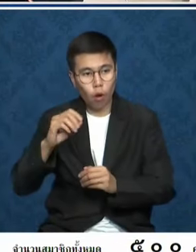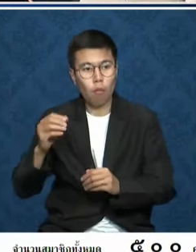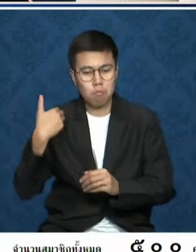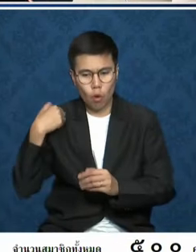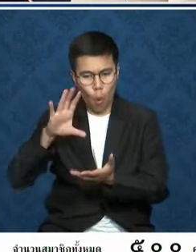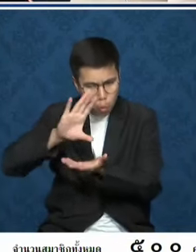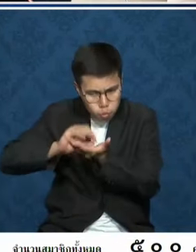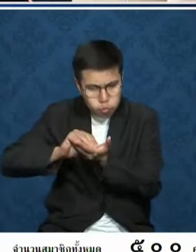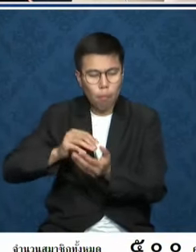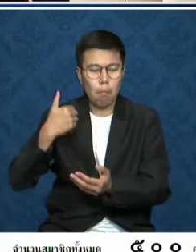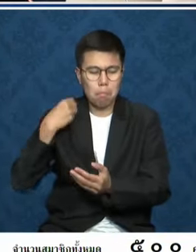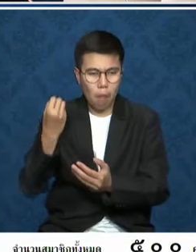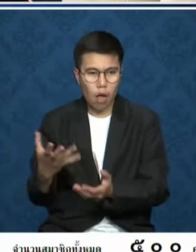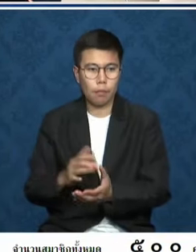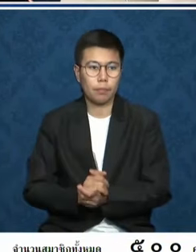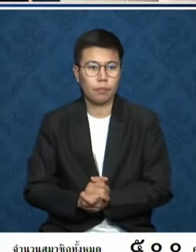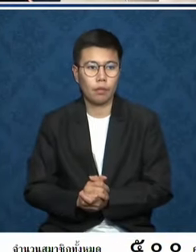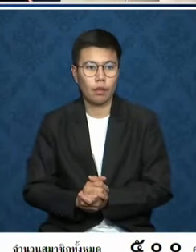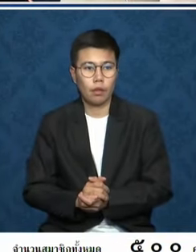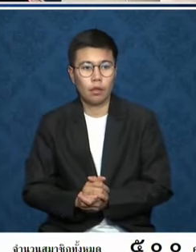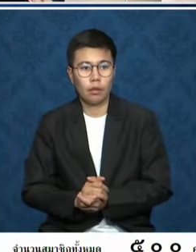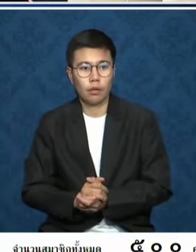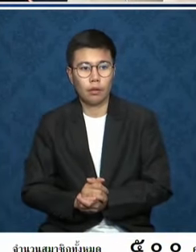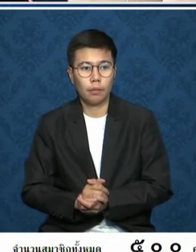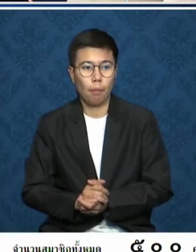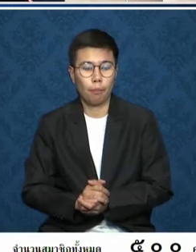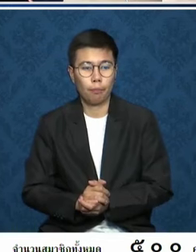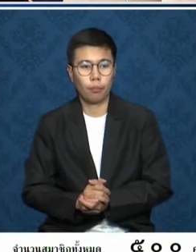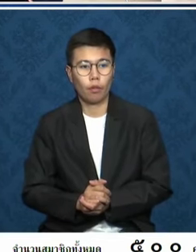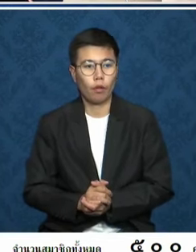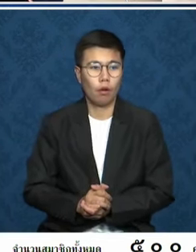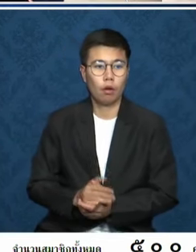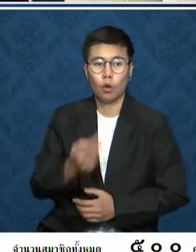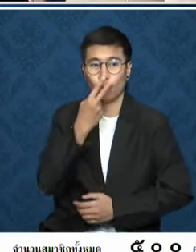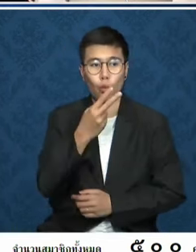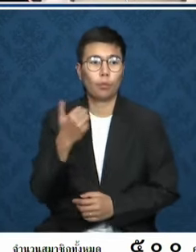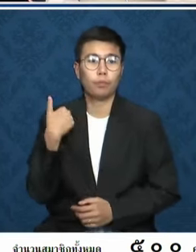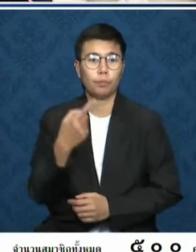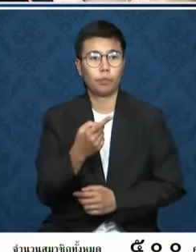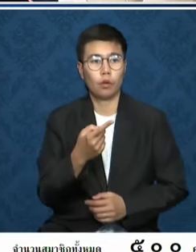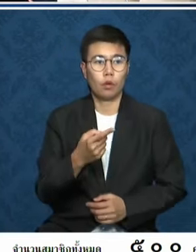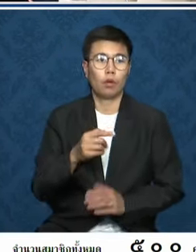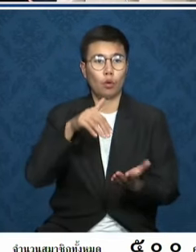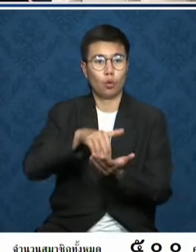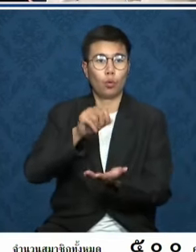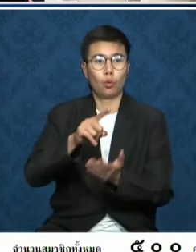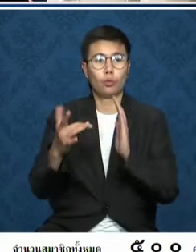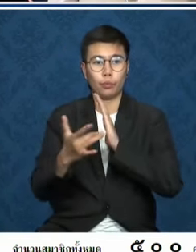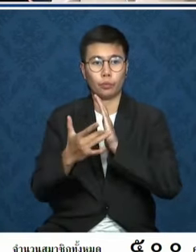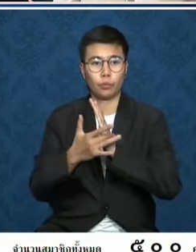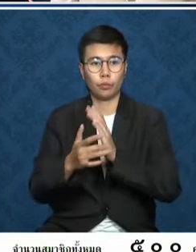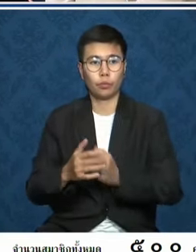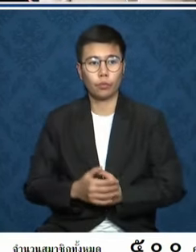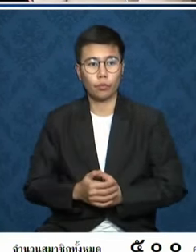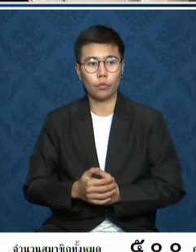นวเยอะนี้ท่ประทางครับผมชวนดูผลงานอีกอนนึก็คืออศูนยเทคโโยี